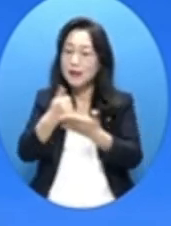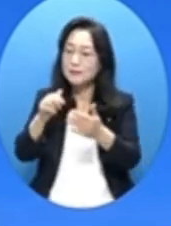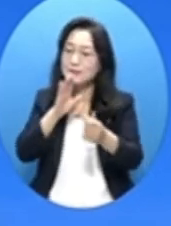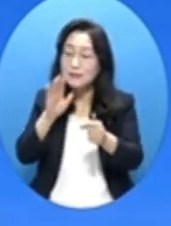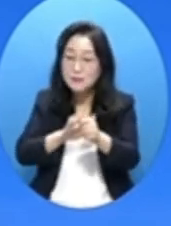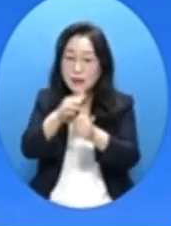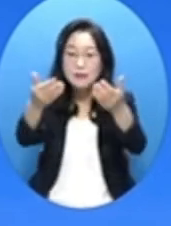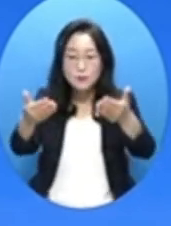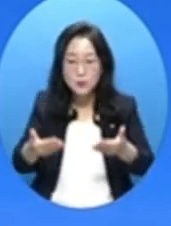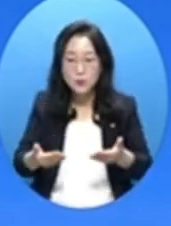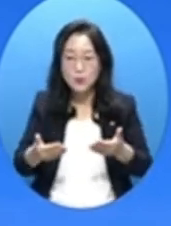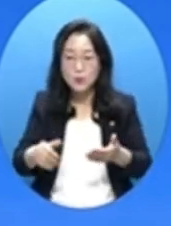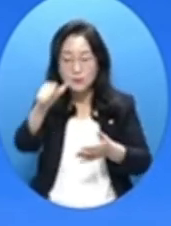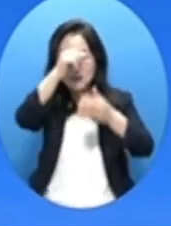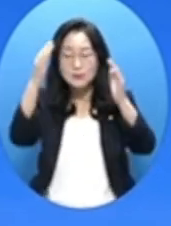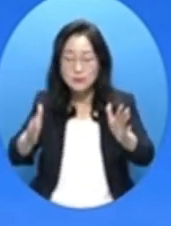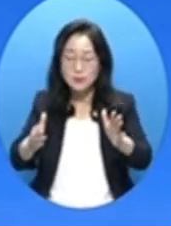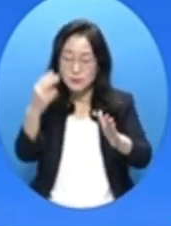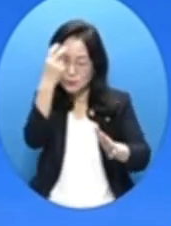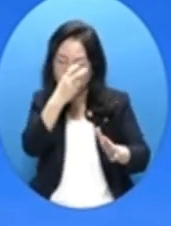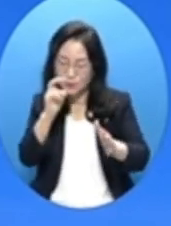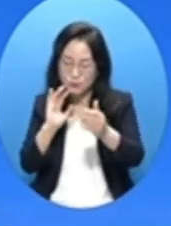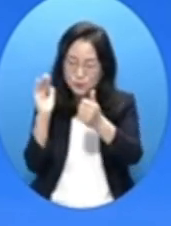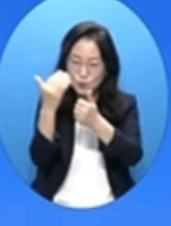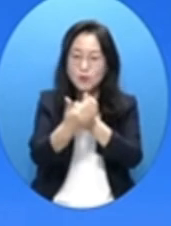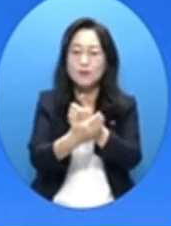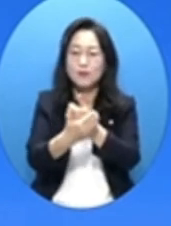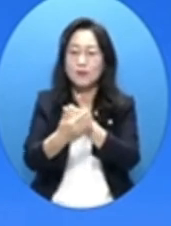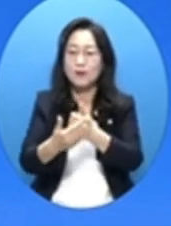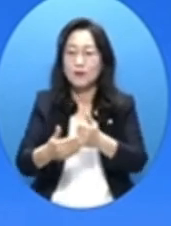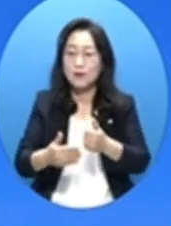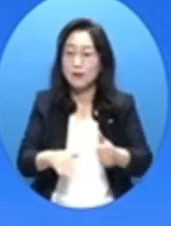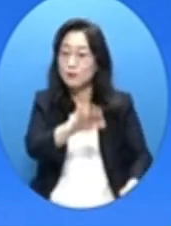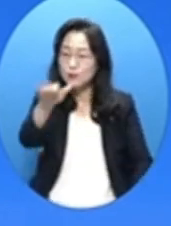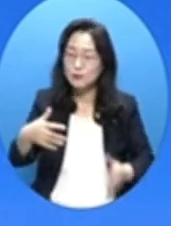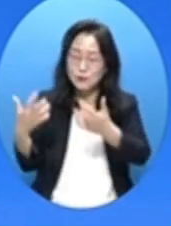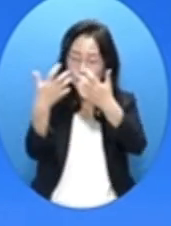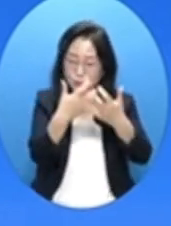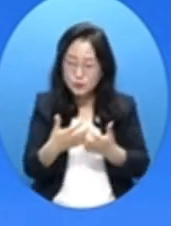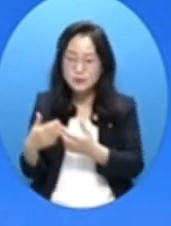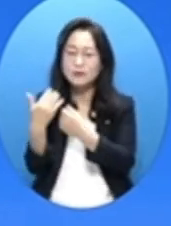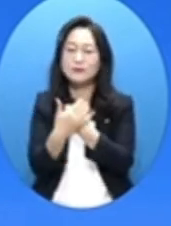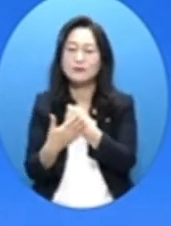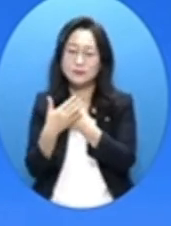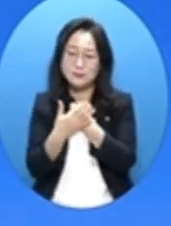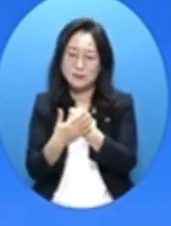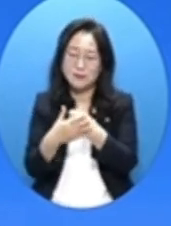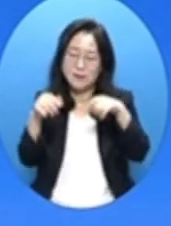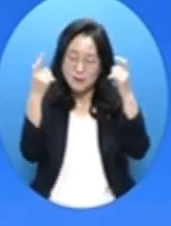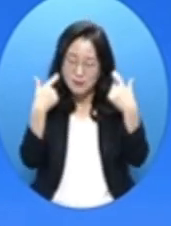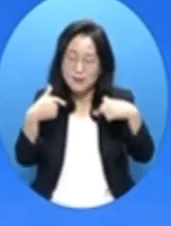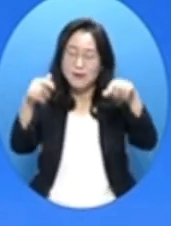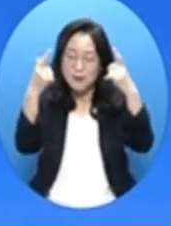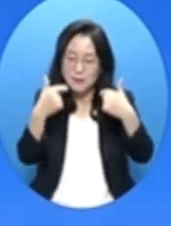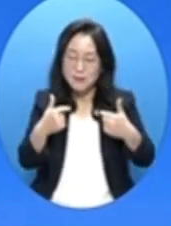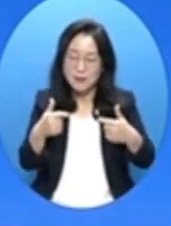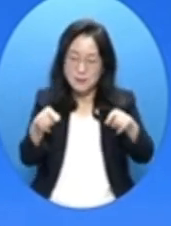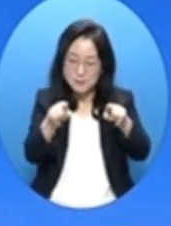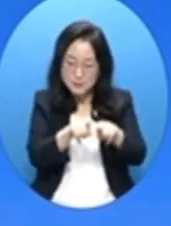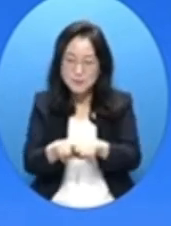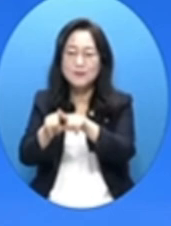사랑하시고 우리의 일생을 돌보시고 우리에게 풍성한 은혜로 날마다 함께하고 계시는